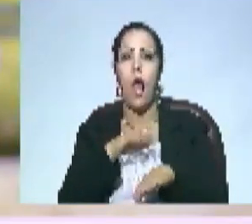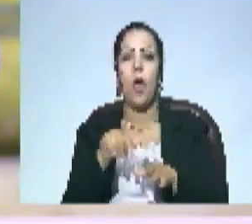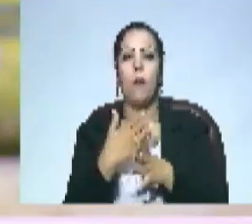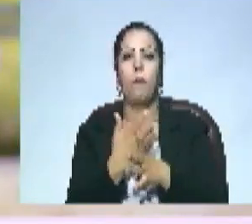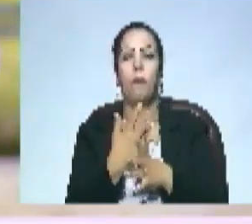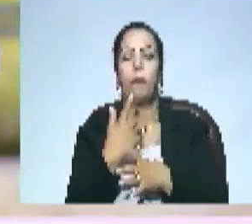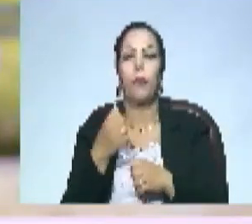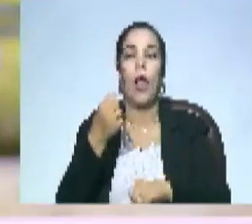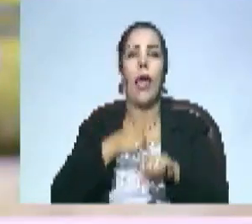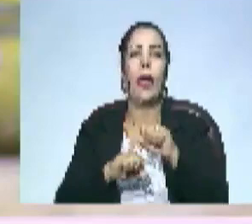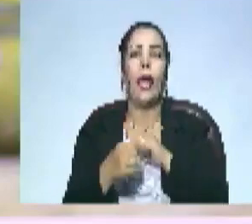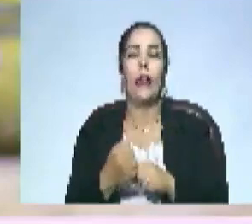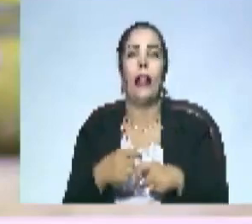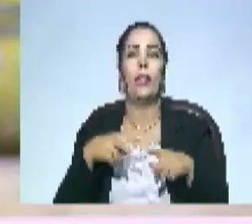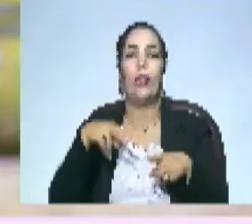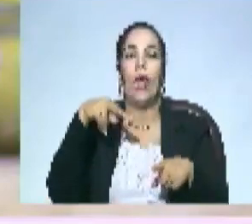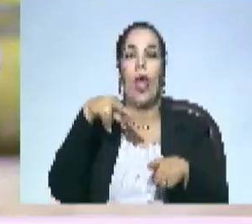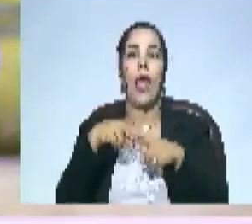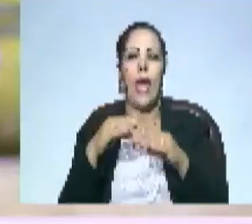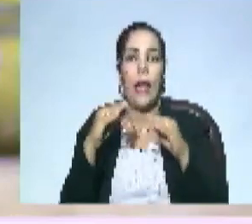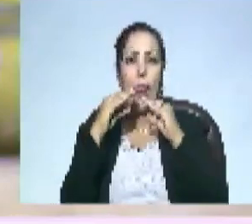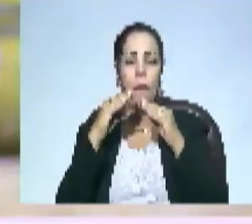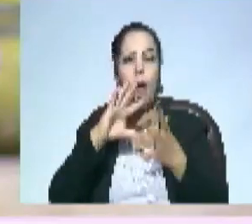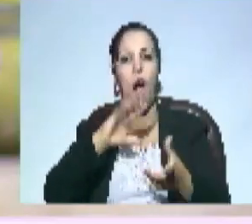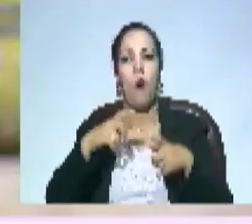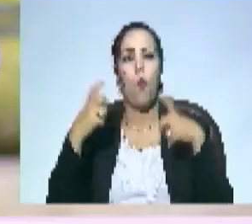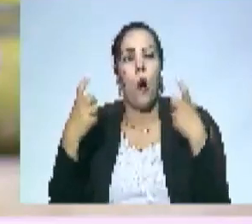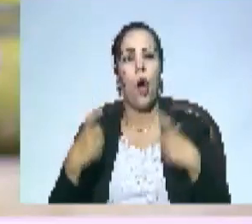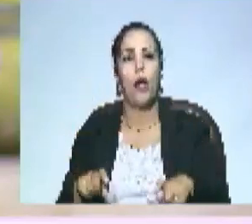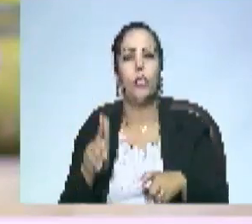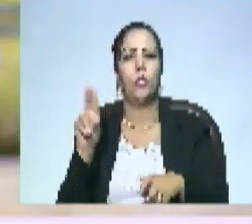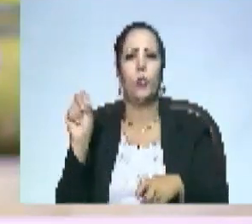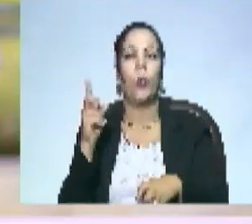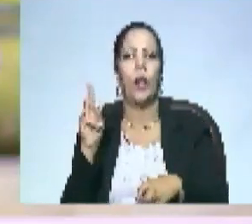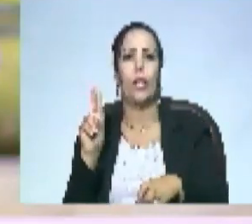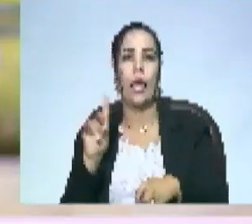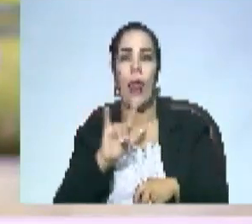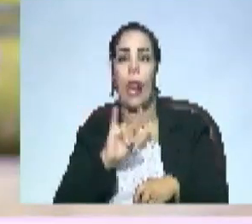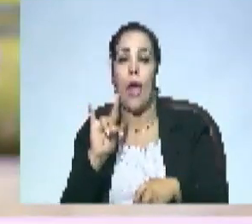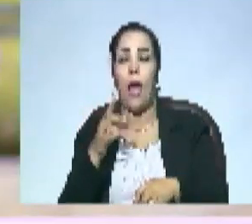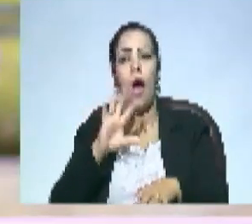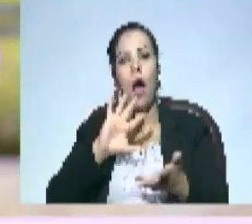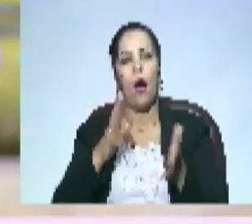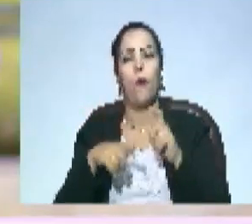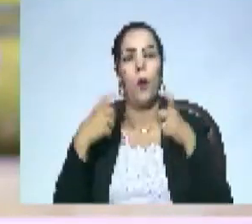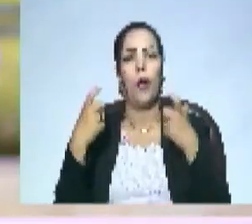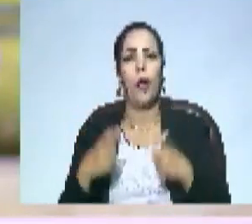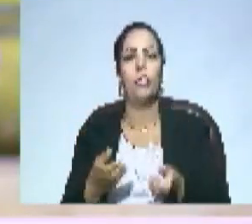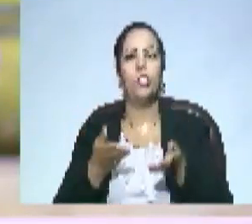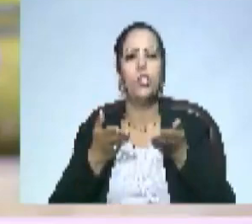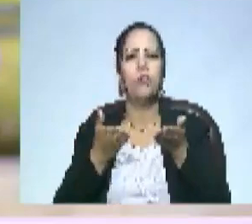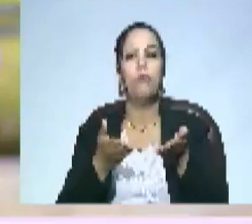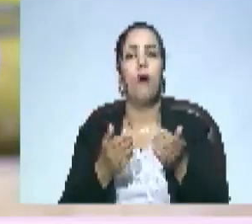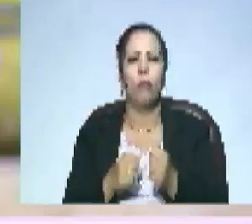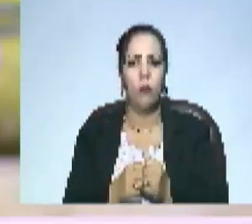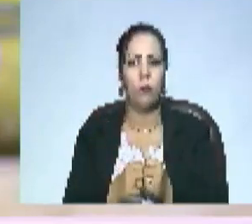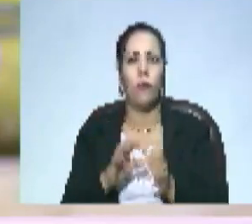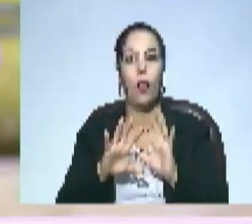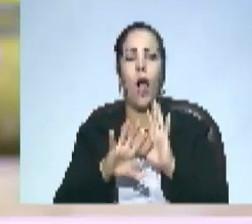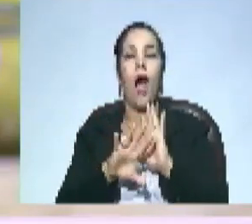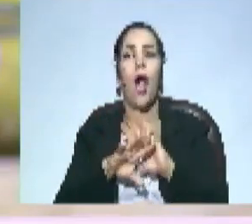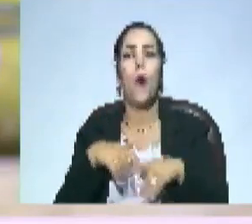هي عجينه الكريب او عجينه عيش الصاج او عيش التورتيا التورتيلا يعني او عيش